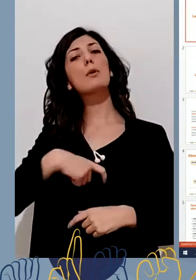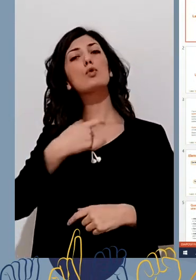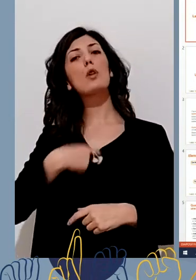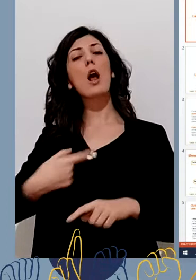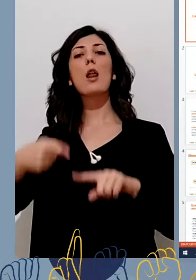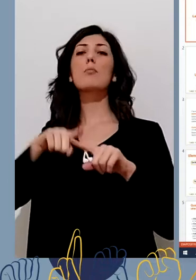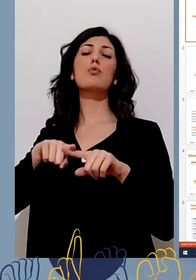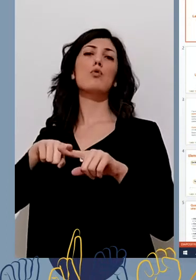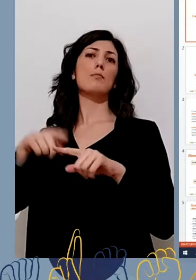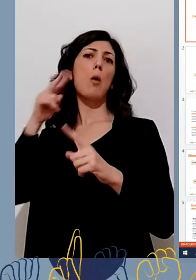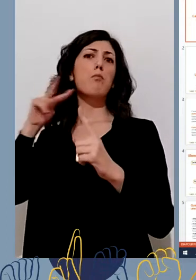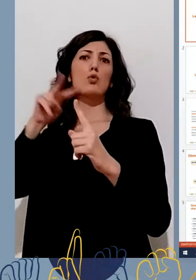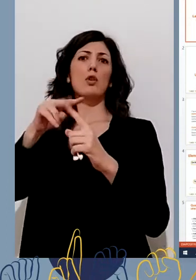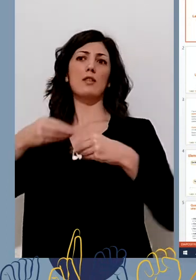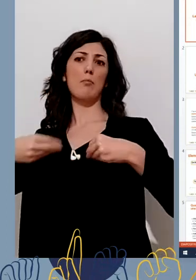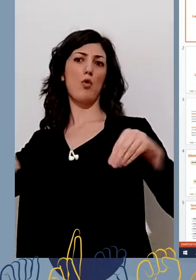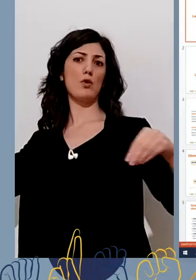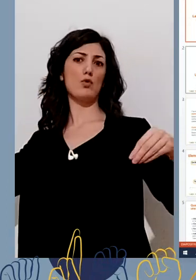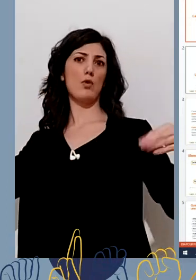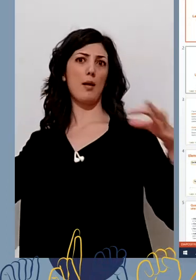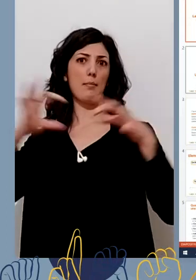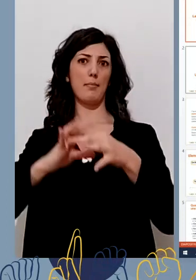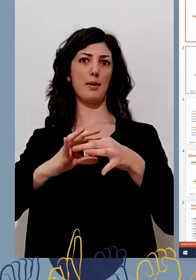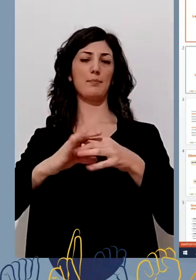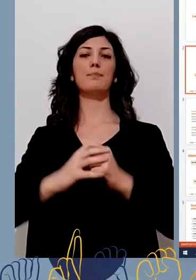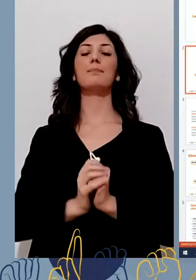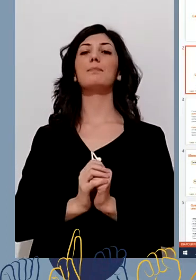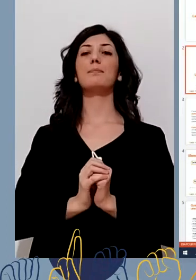professionale. Andiamo avanti con la slide.